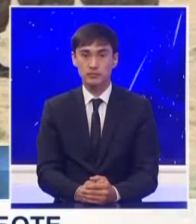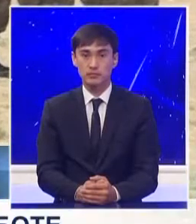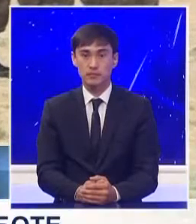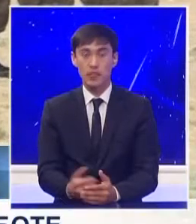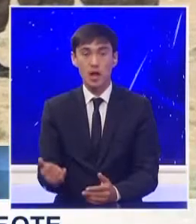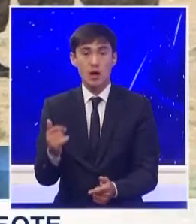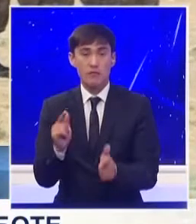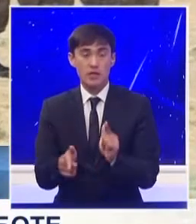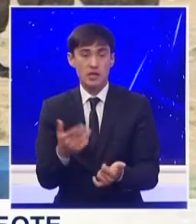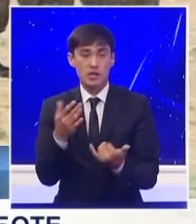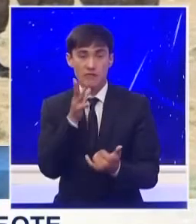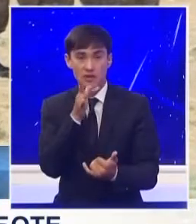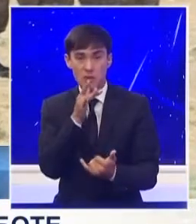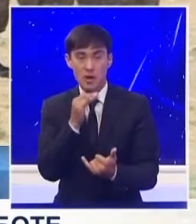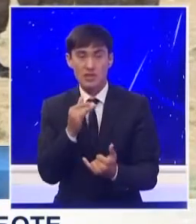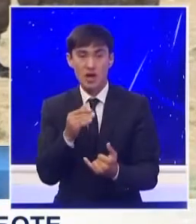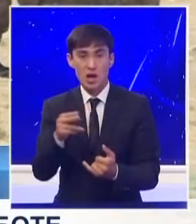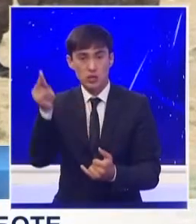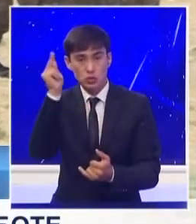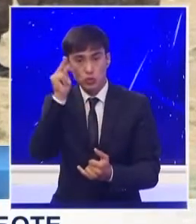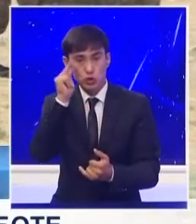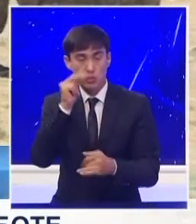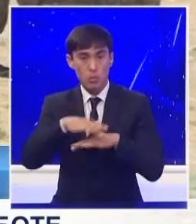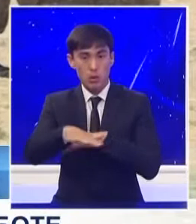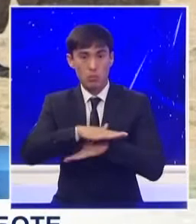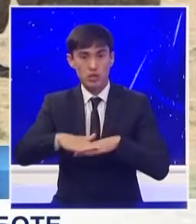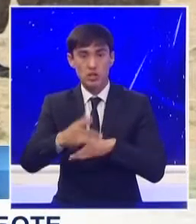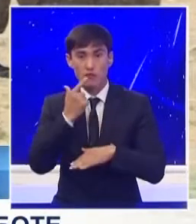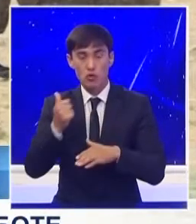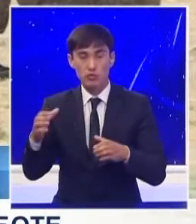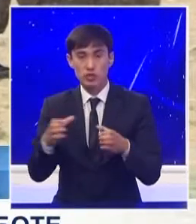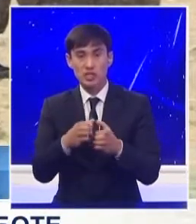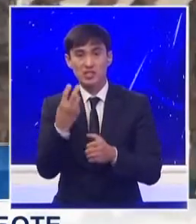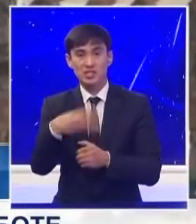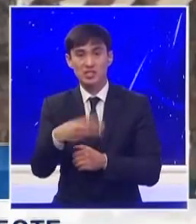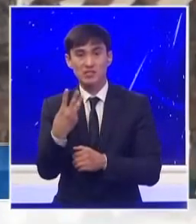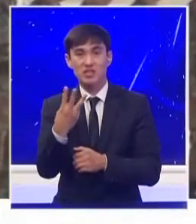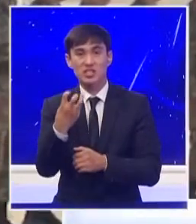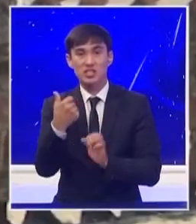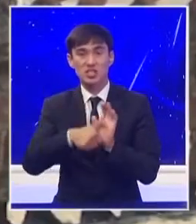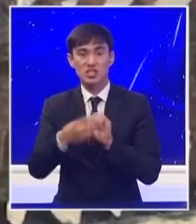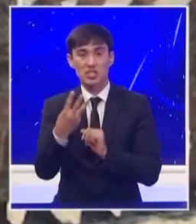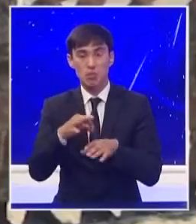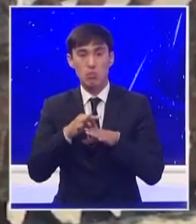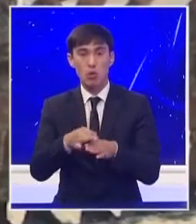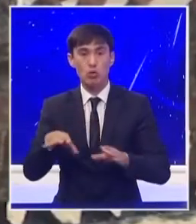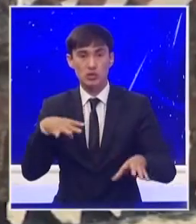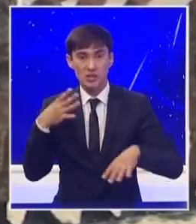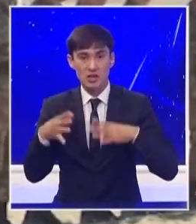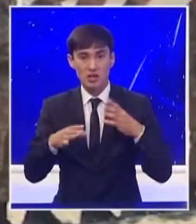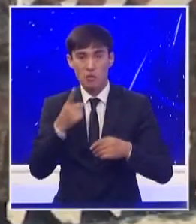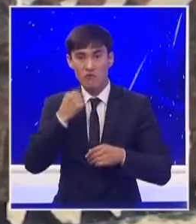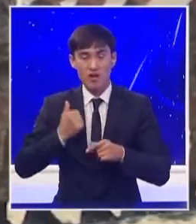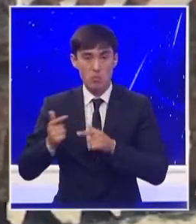В настоящее время на тактической и учебно-полевой площадках войсковой части 32-363 проходят занятия по